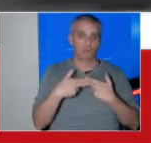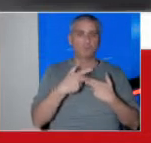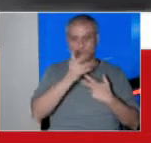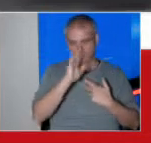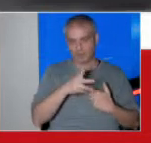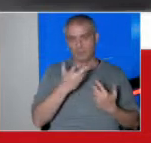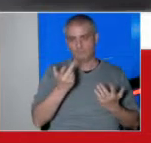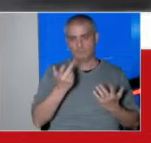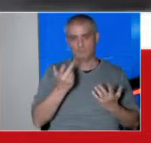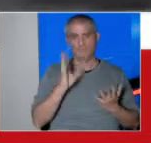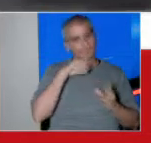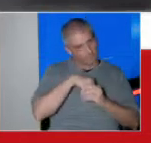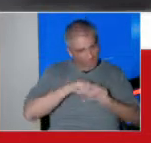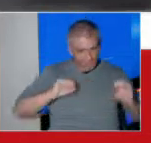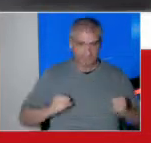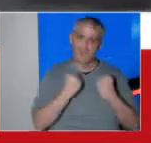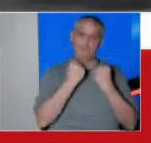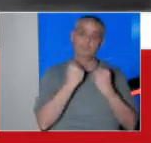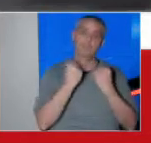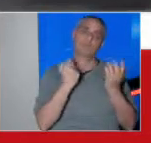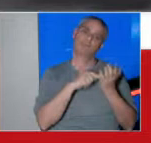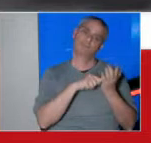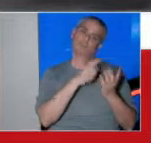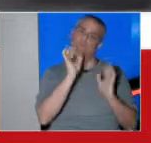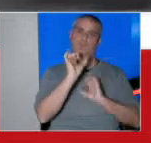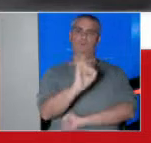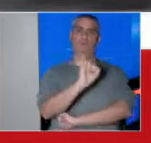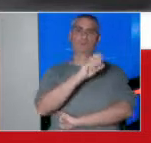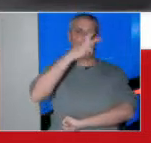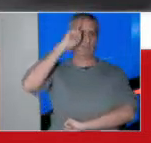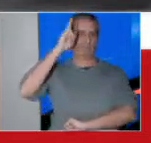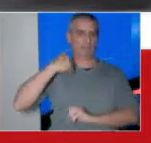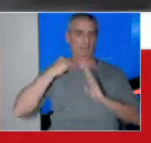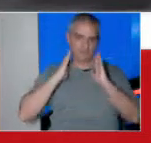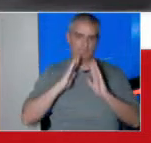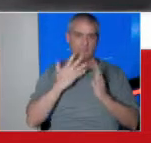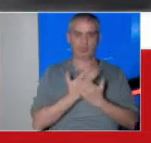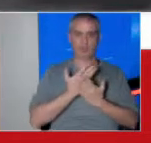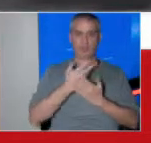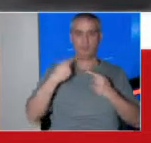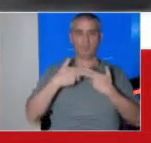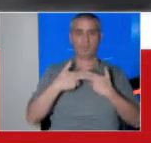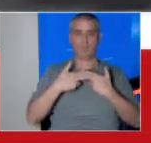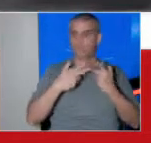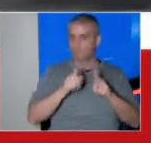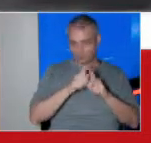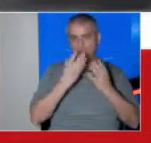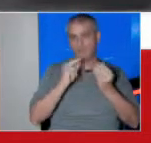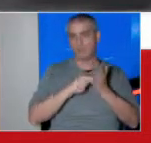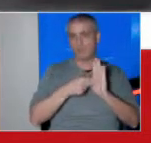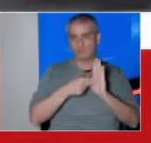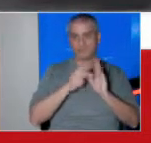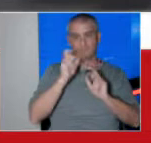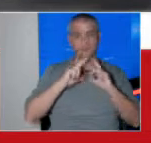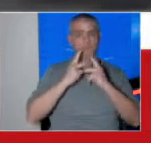גם ייקח, ייכנס כן. וירתם לעניין הזה, כי הוא באמת אוהד של ביתר, אז אני מאמין שהוא יוכיח את זה גם בימים הקרובים, כמו אגב, הרבה פוליטיקאים